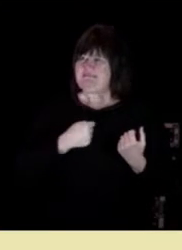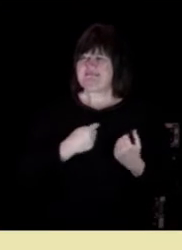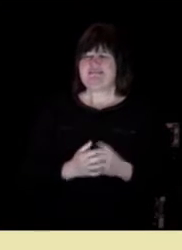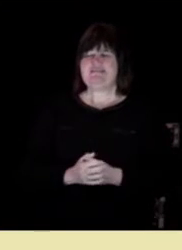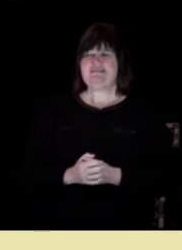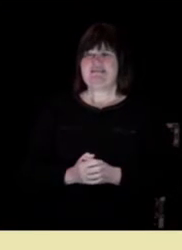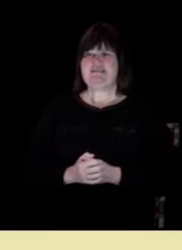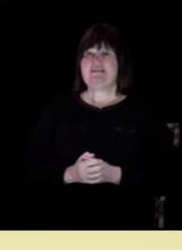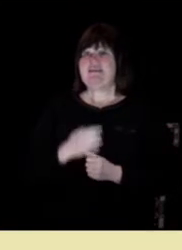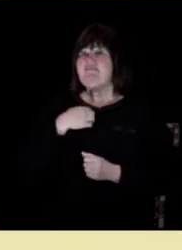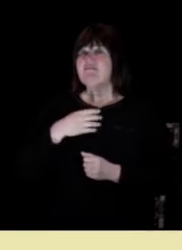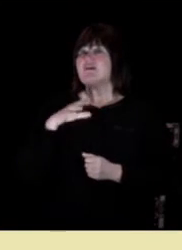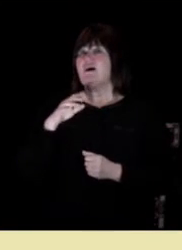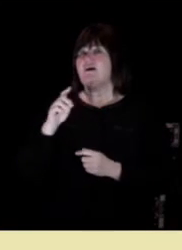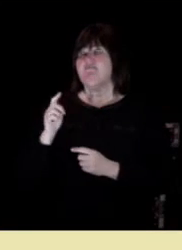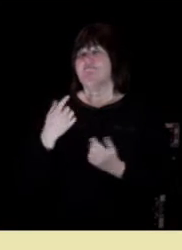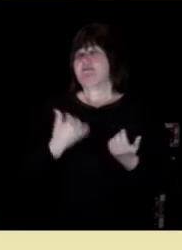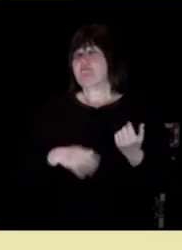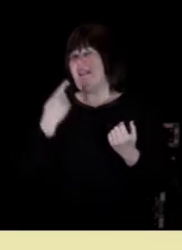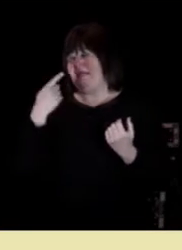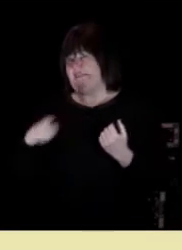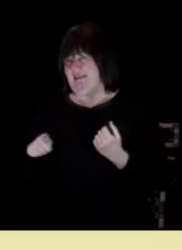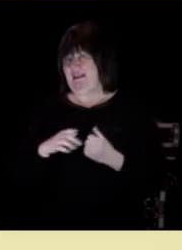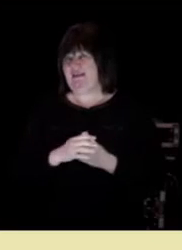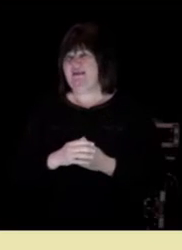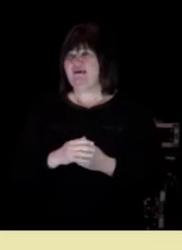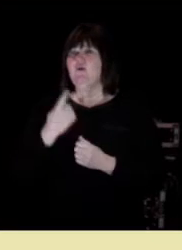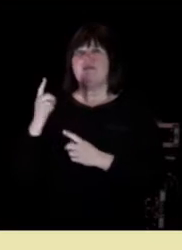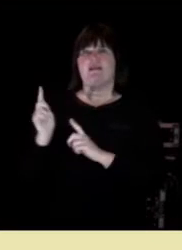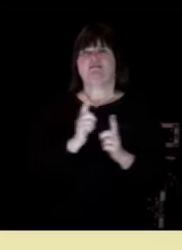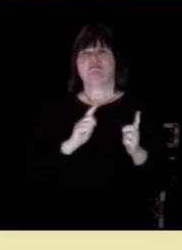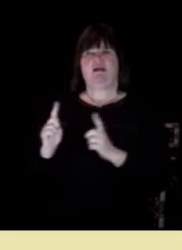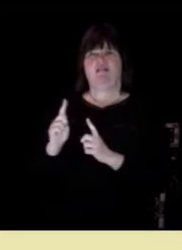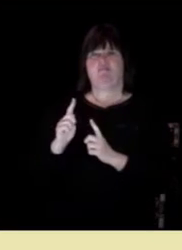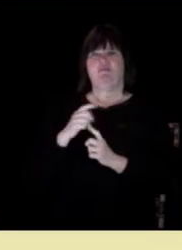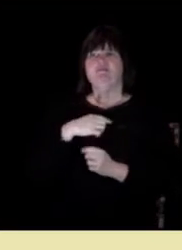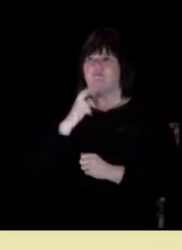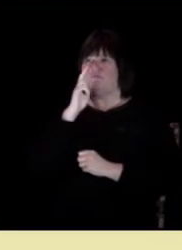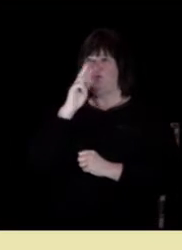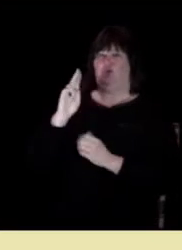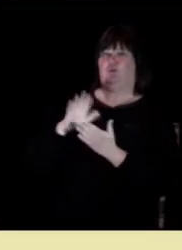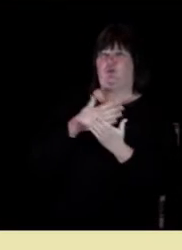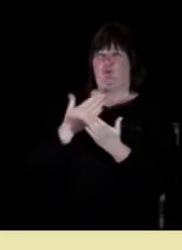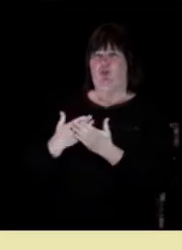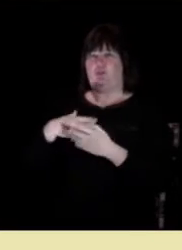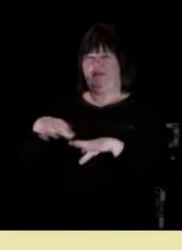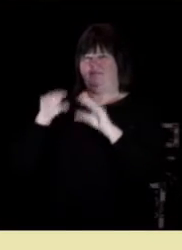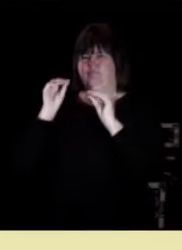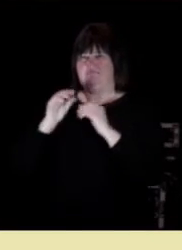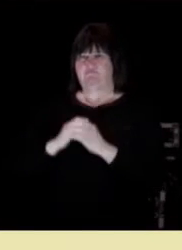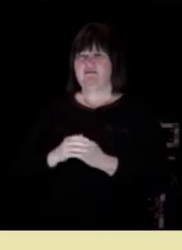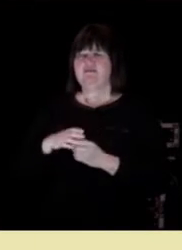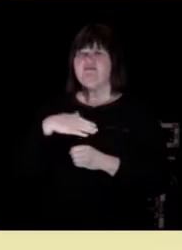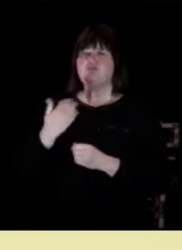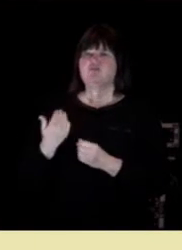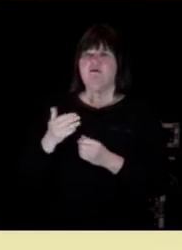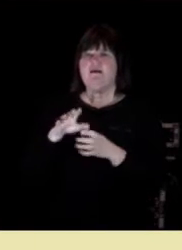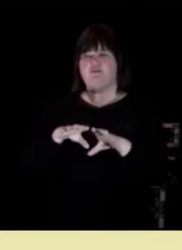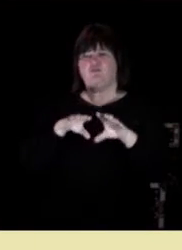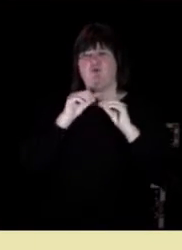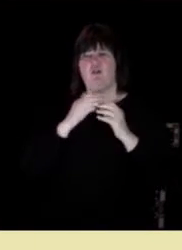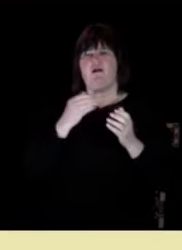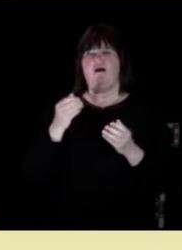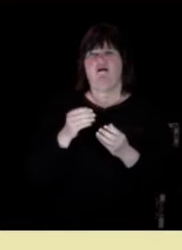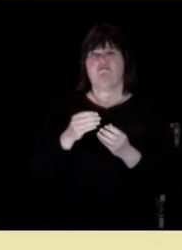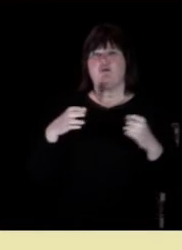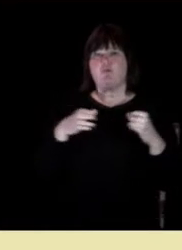til, og det en nytolkning av en salme som tolket av gruppa Sudan Dudan, og som også